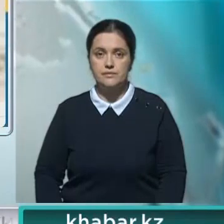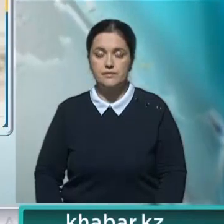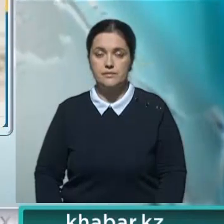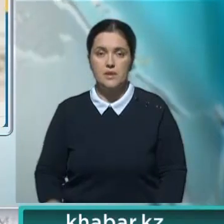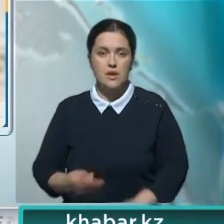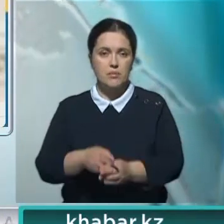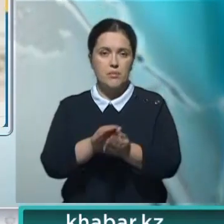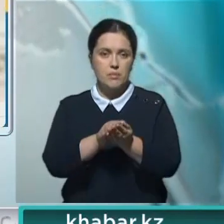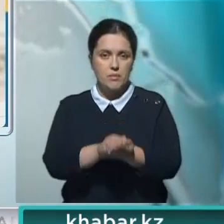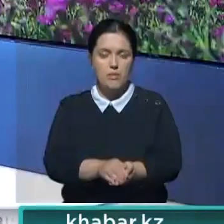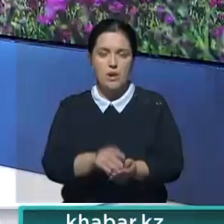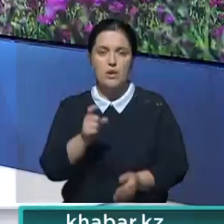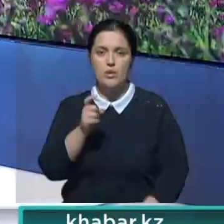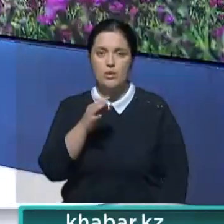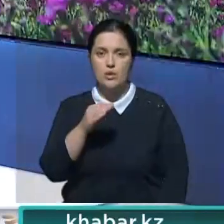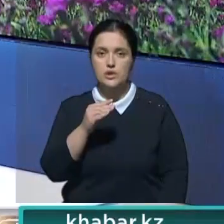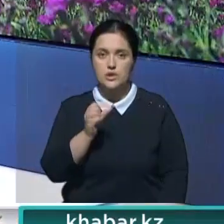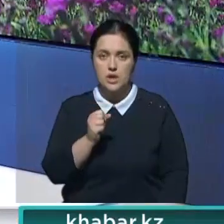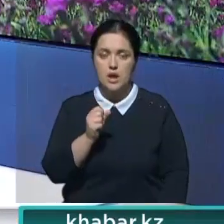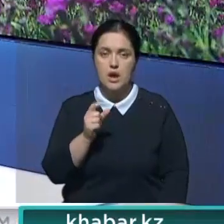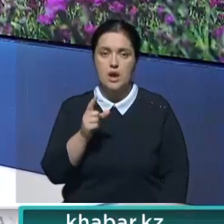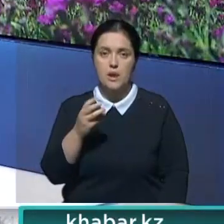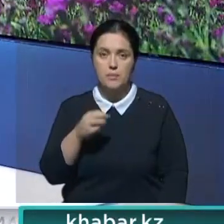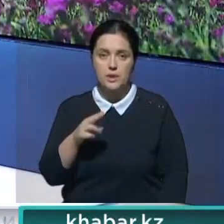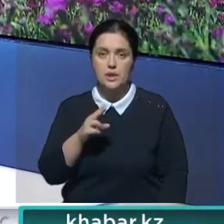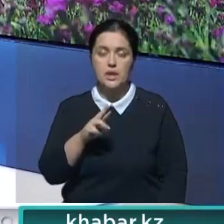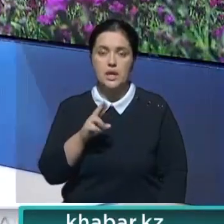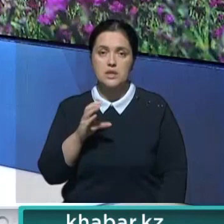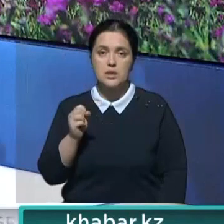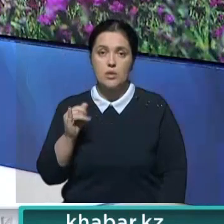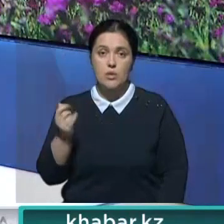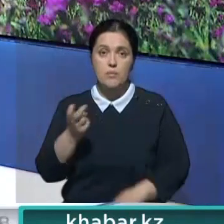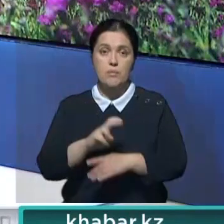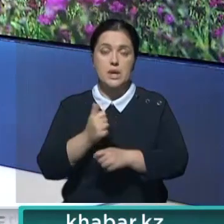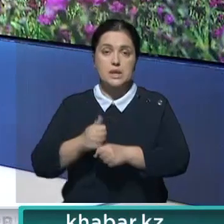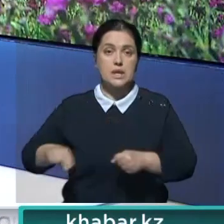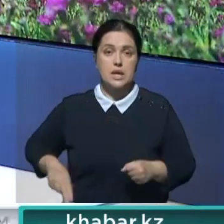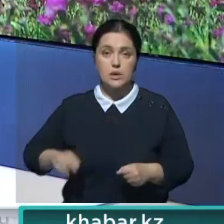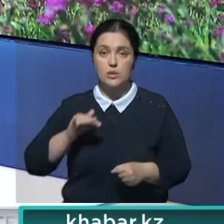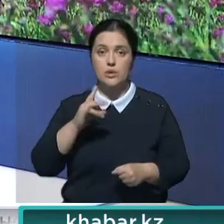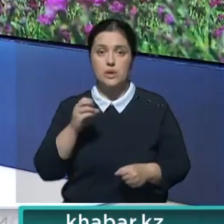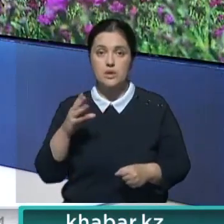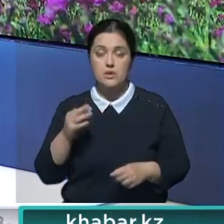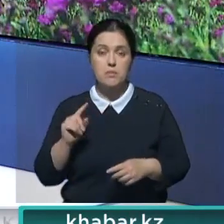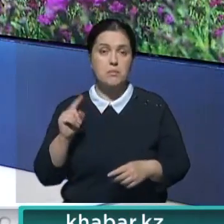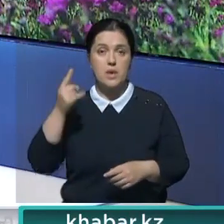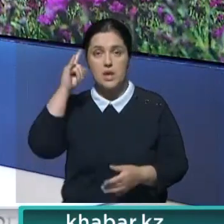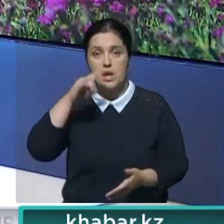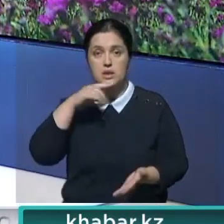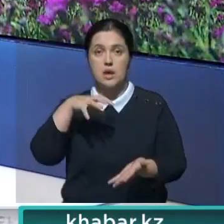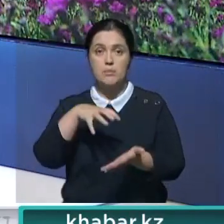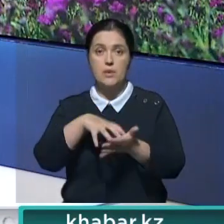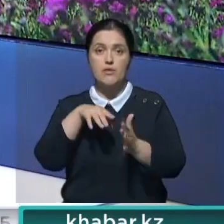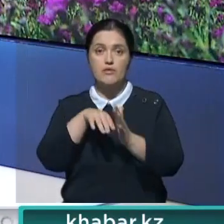кстати говоря, мавзолей Ходжи Ахмеда Ясауи, который посетила генеральный директор ЮНЕСКО Удри Азули, это первый